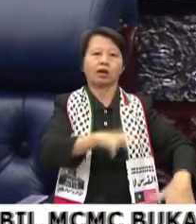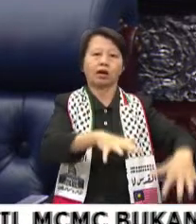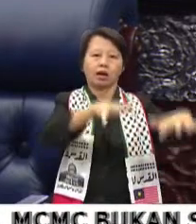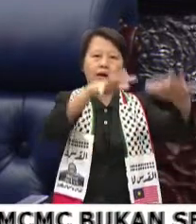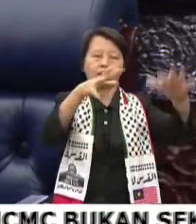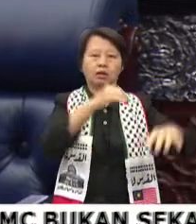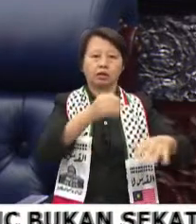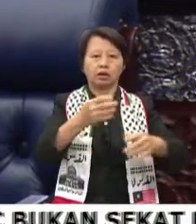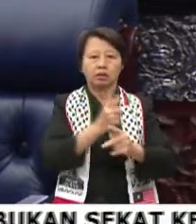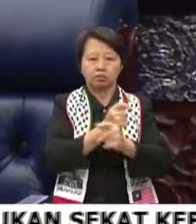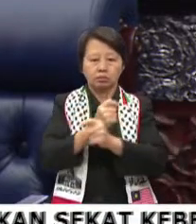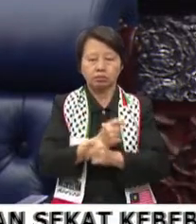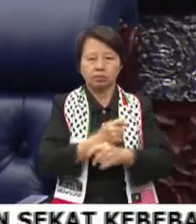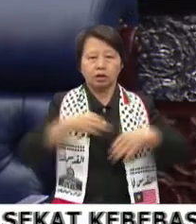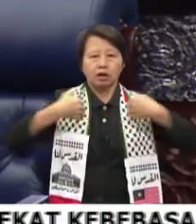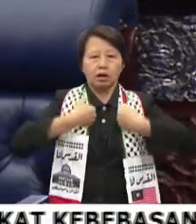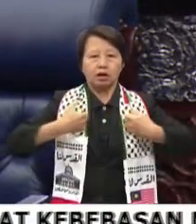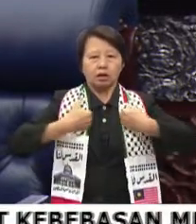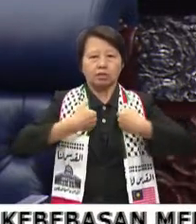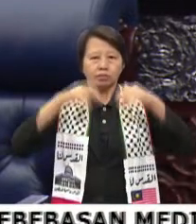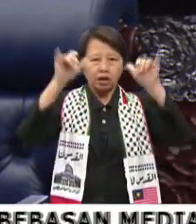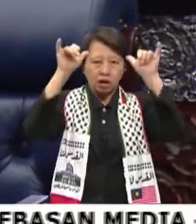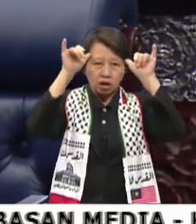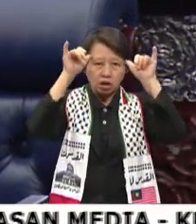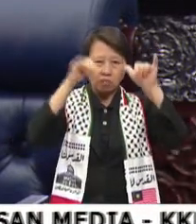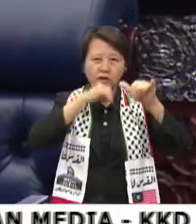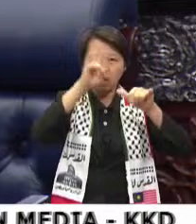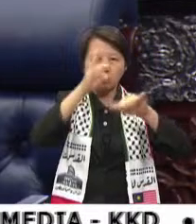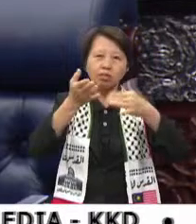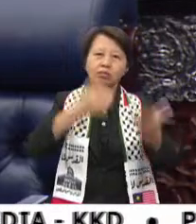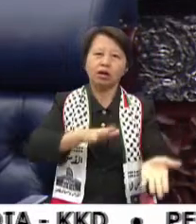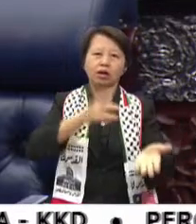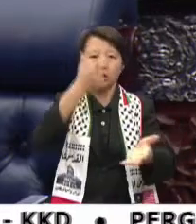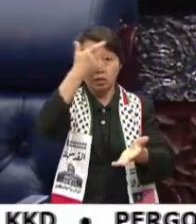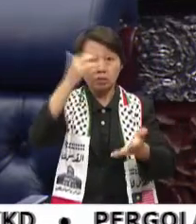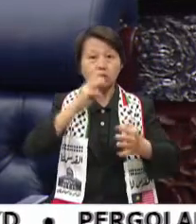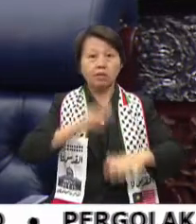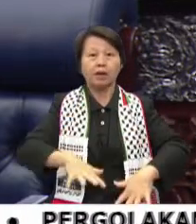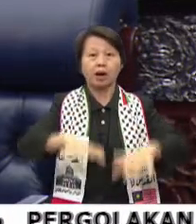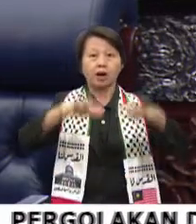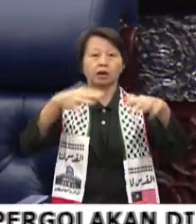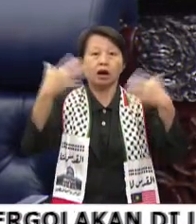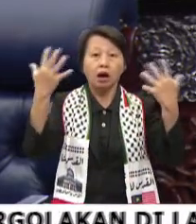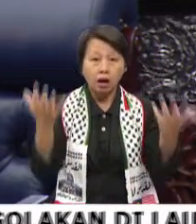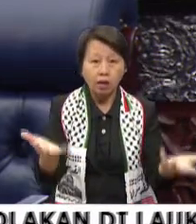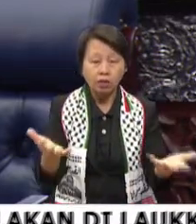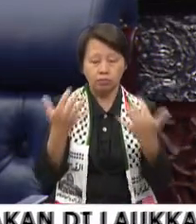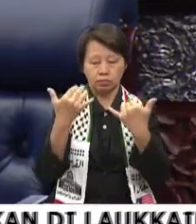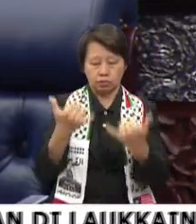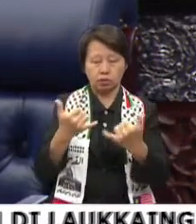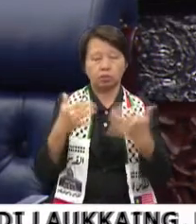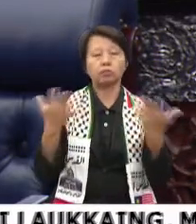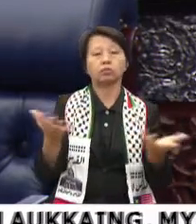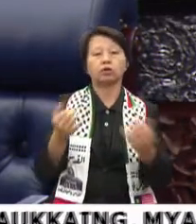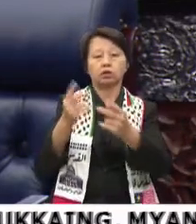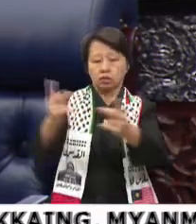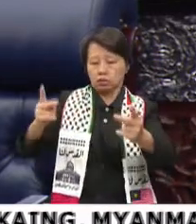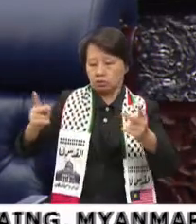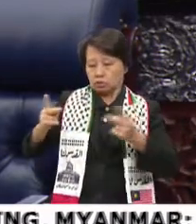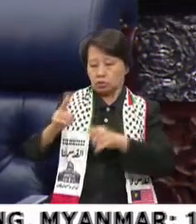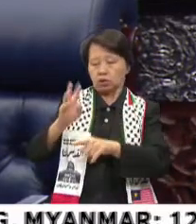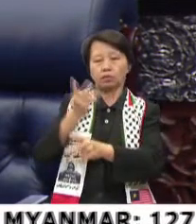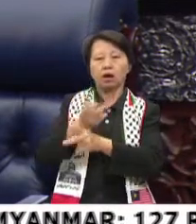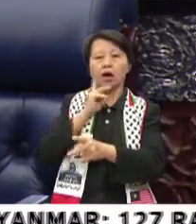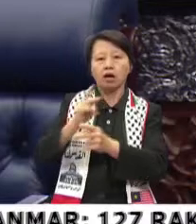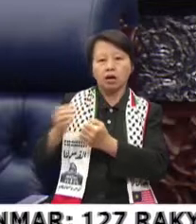juga penternak yang mati Haiwan mereka kerana banjir dan apakah setakat ini berapakah kolam takungan